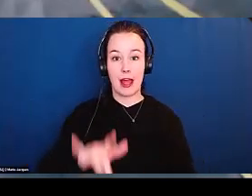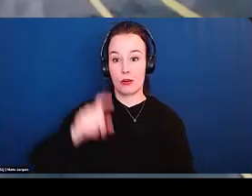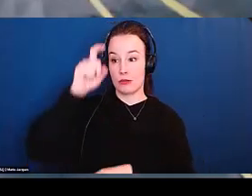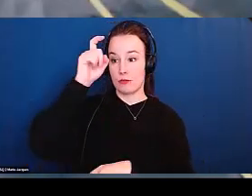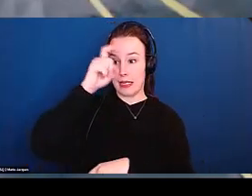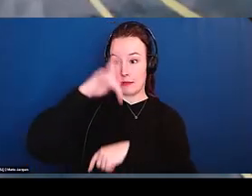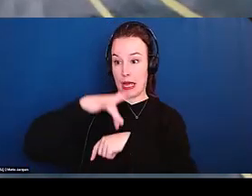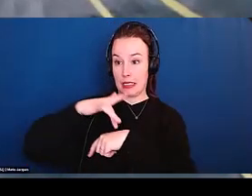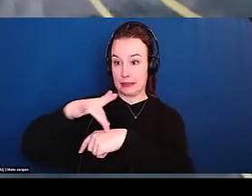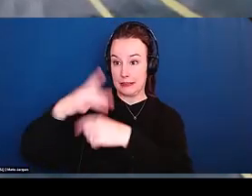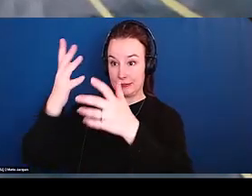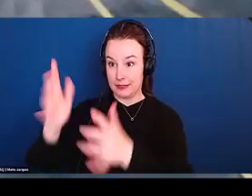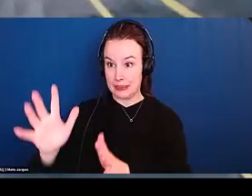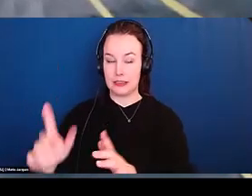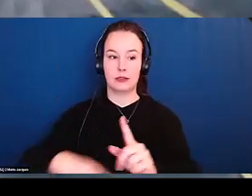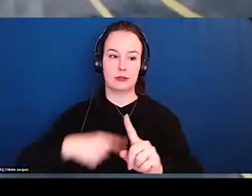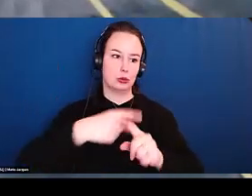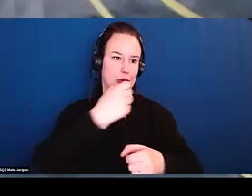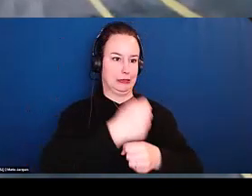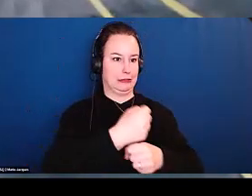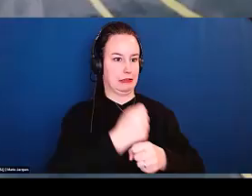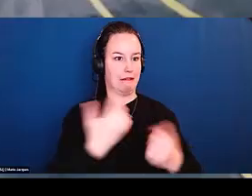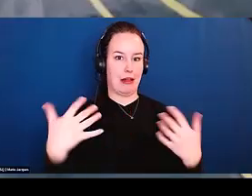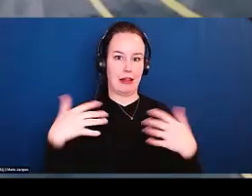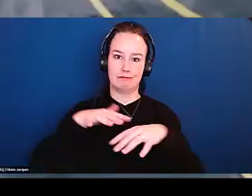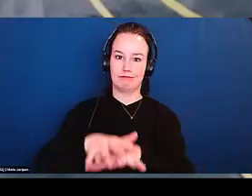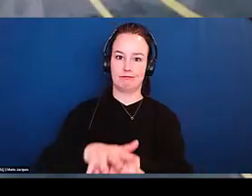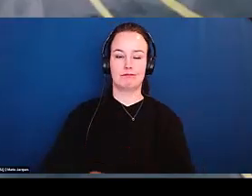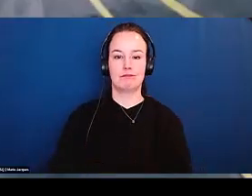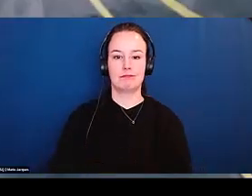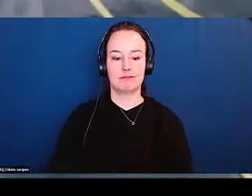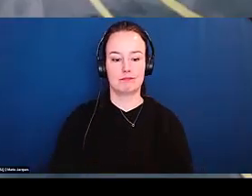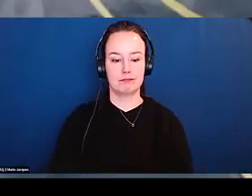de l'expérience vécue et je travaille également dans ce milieu.